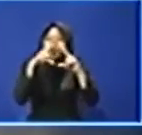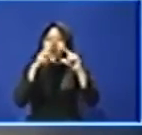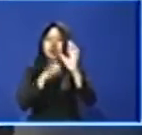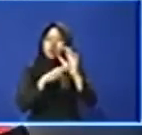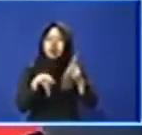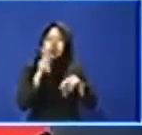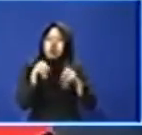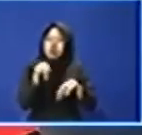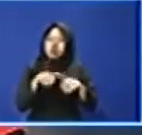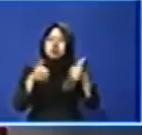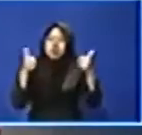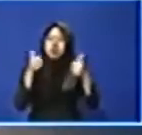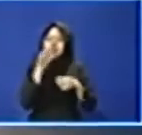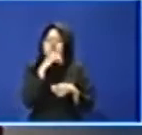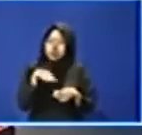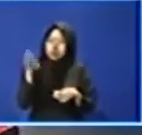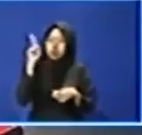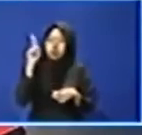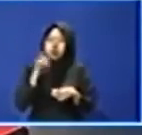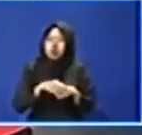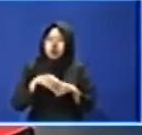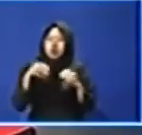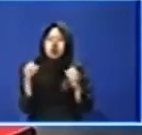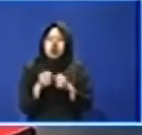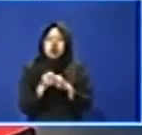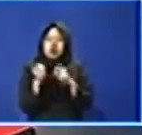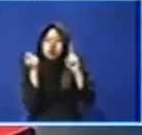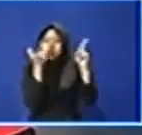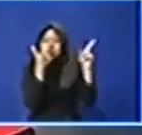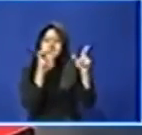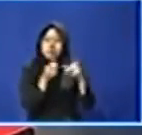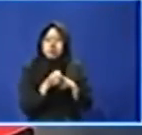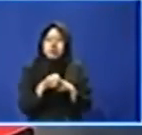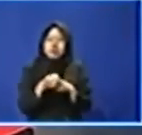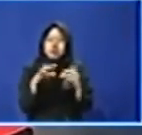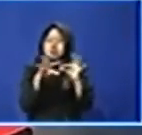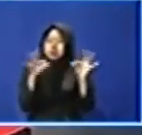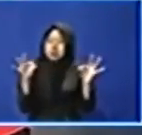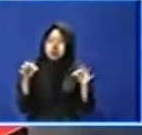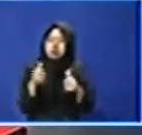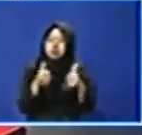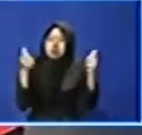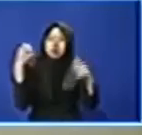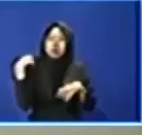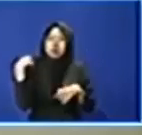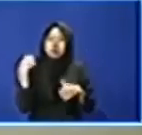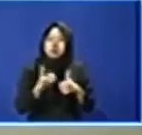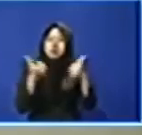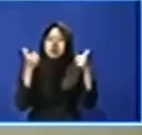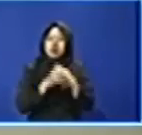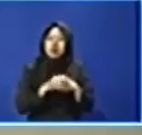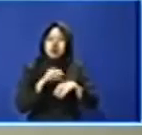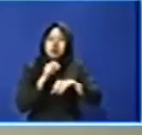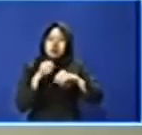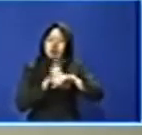bisa kita langsung Capcus Allah konsep yang kita robot Dream MP3 begitu juga terima kasih